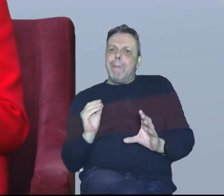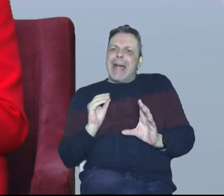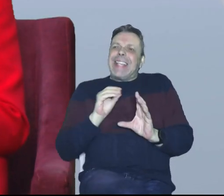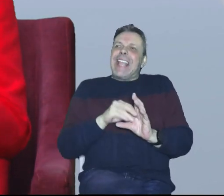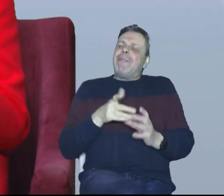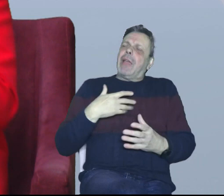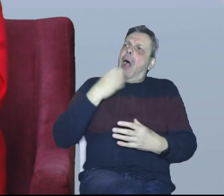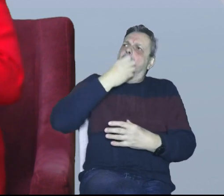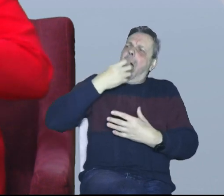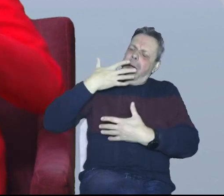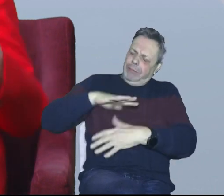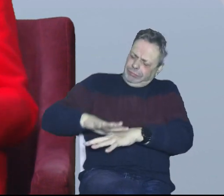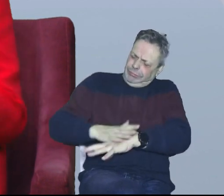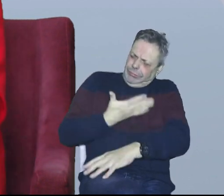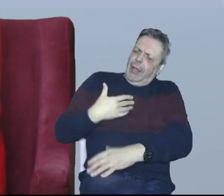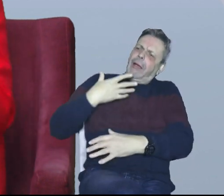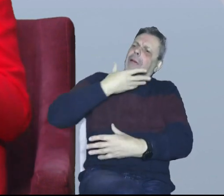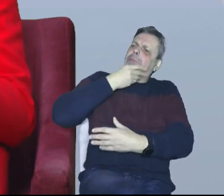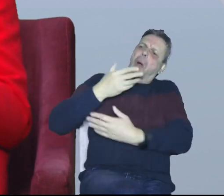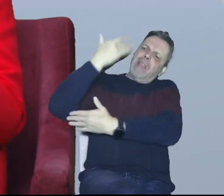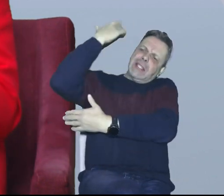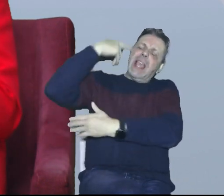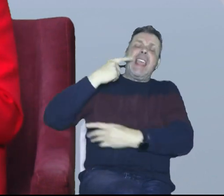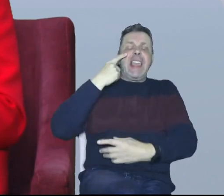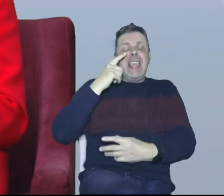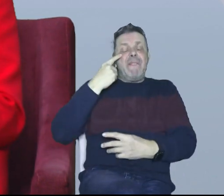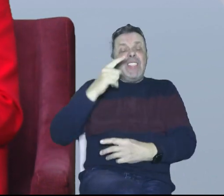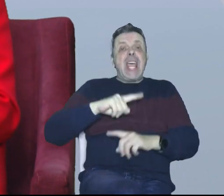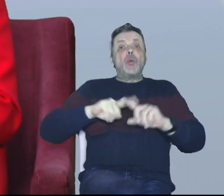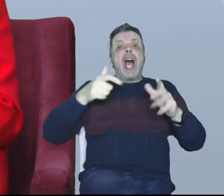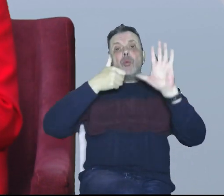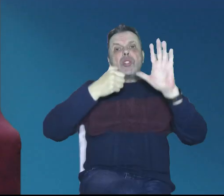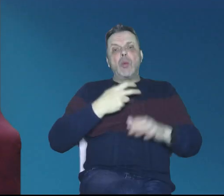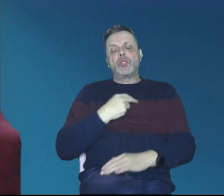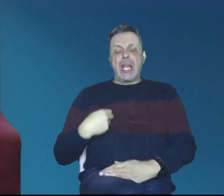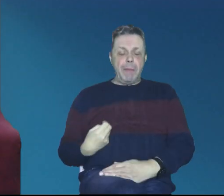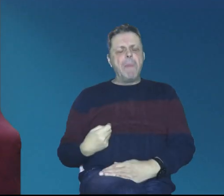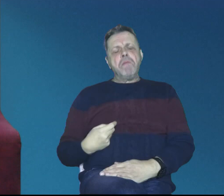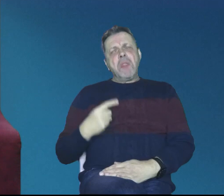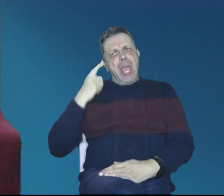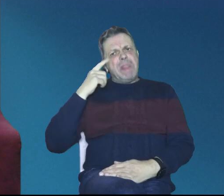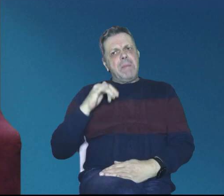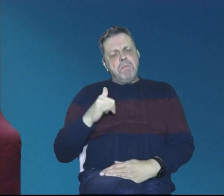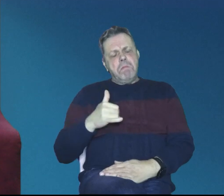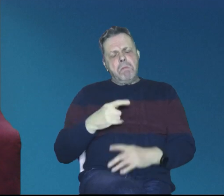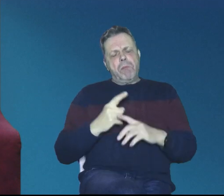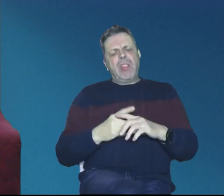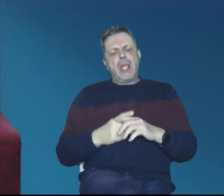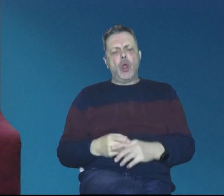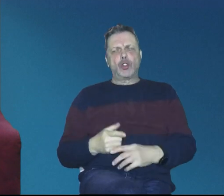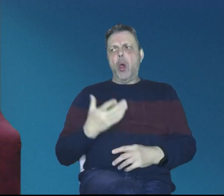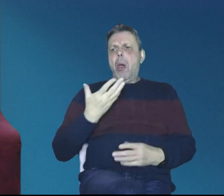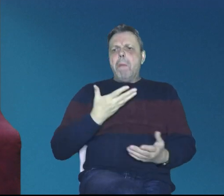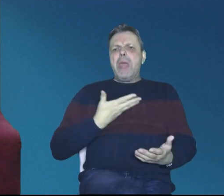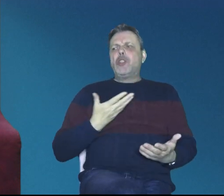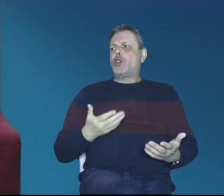jedno doba povijesti kako je to bilo prije i sada kada prolaze vide možda neku drugačiju sliku Zagreba? Pa usuđujem se reći da, barem po osvrtima